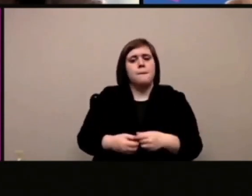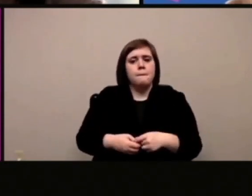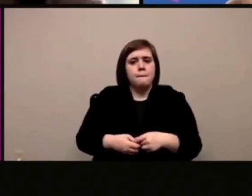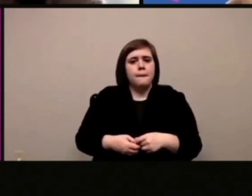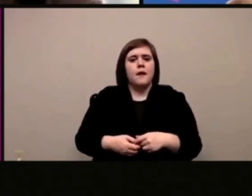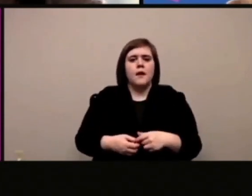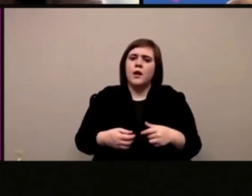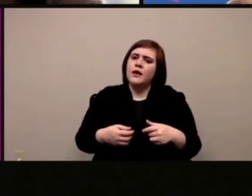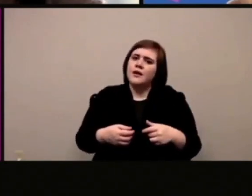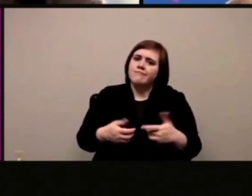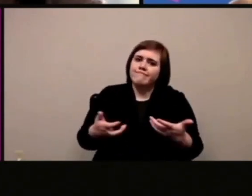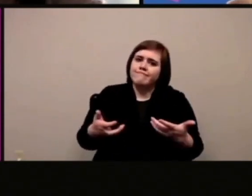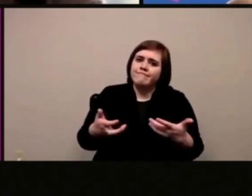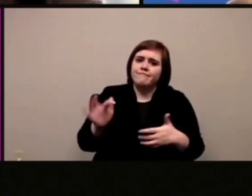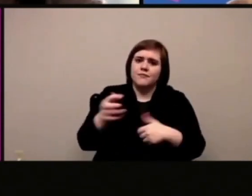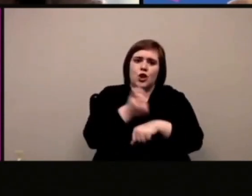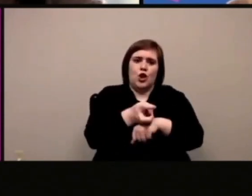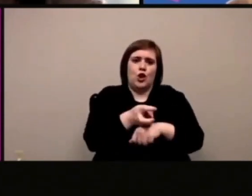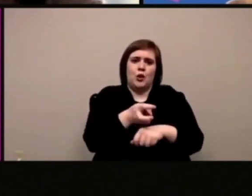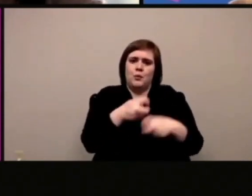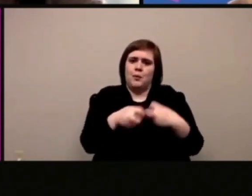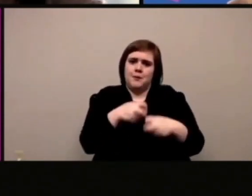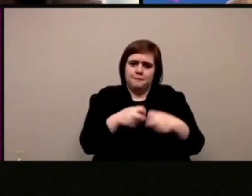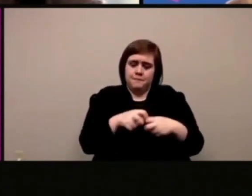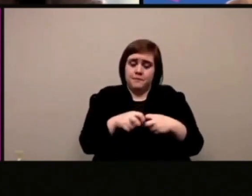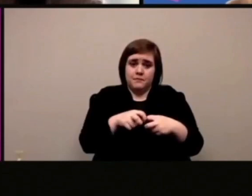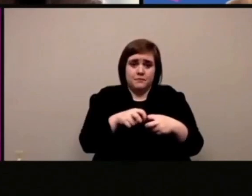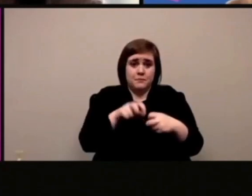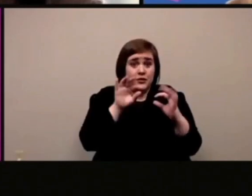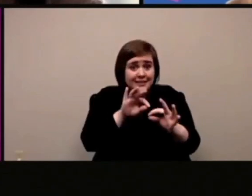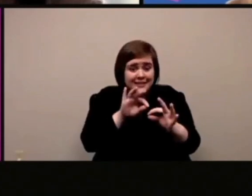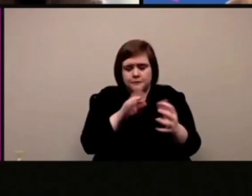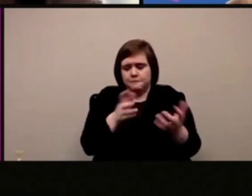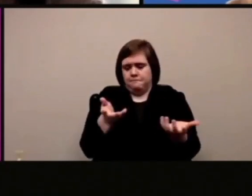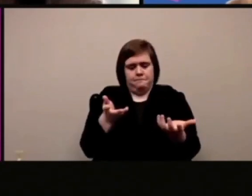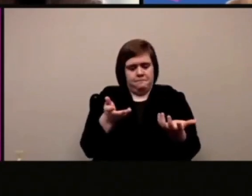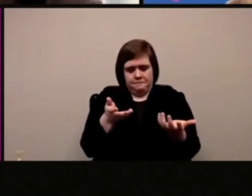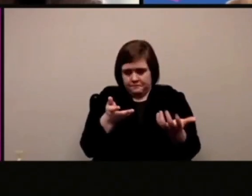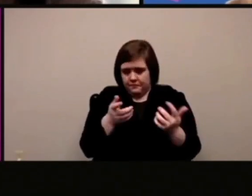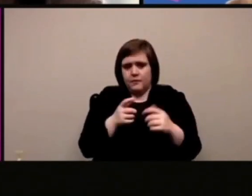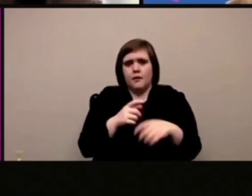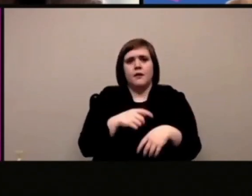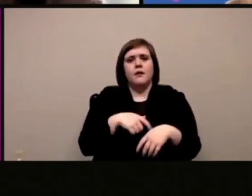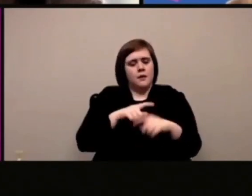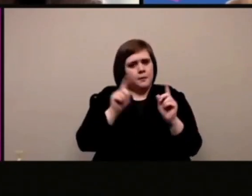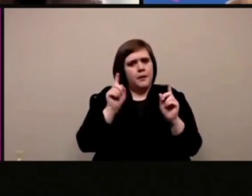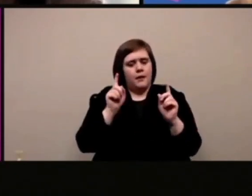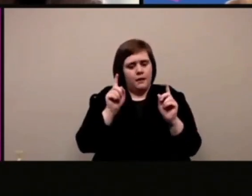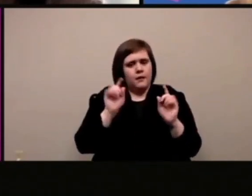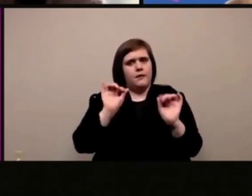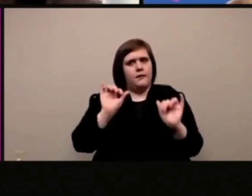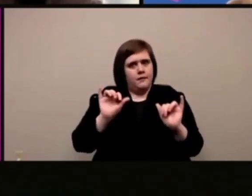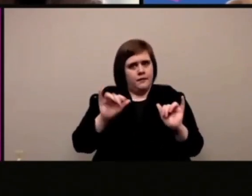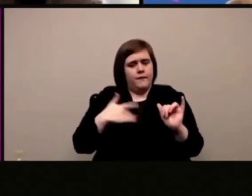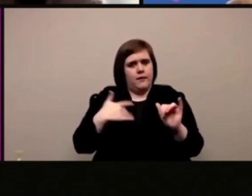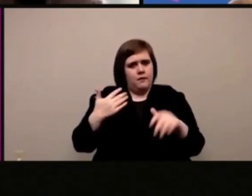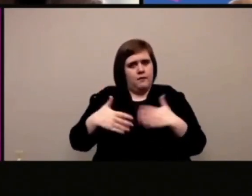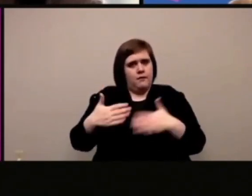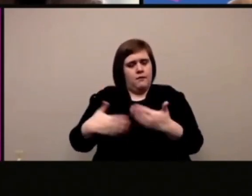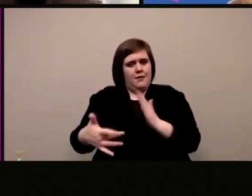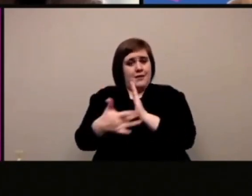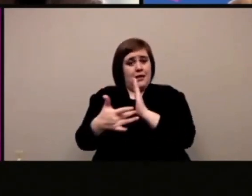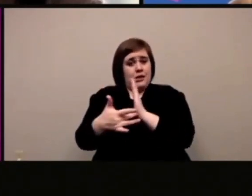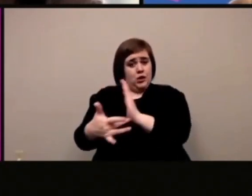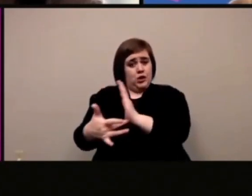に関して色々対応していますが自分たちのイメージ画像はパソコンだけ